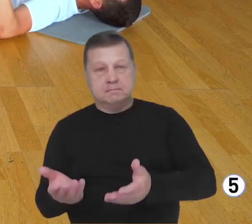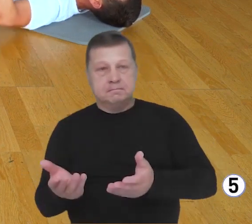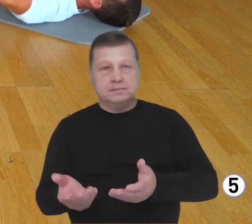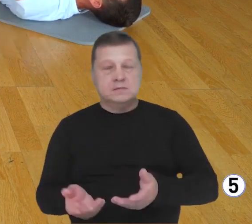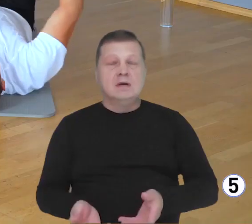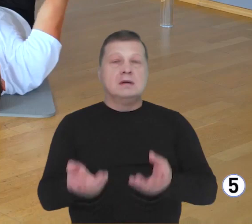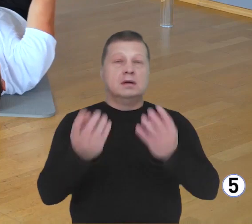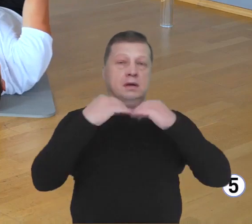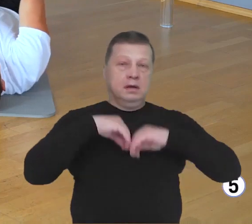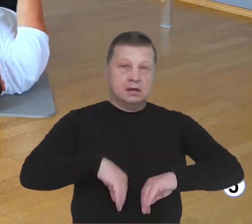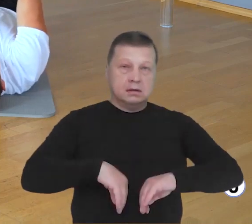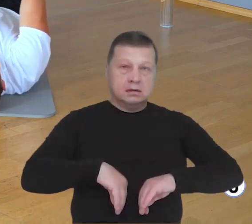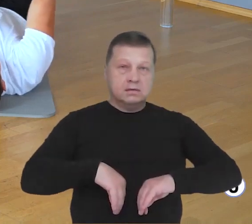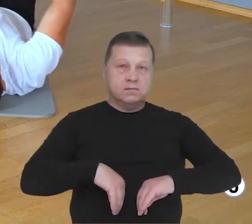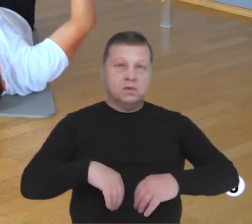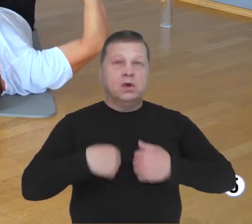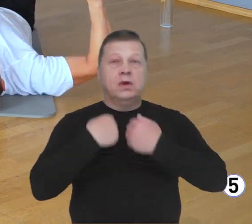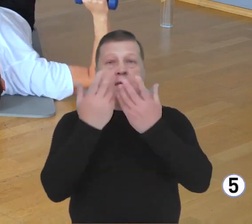Wdech i wydech.